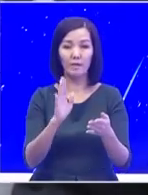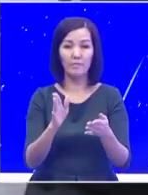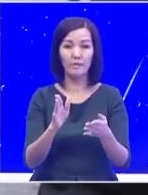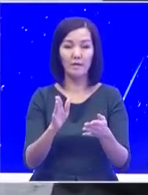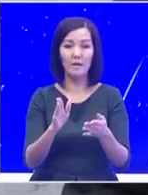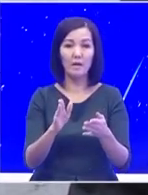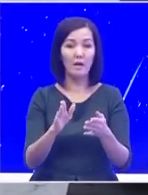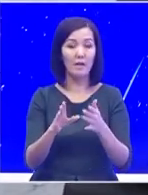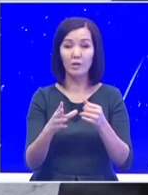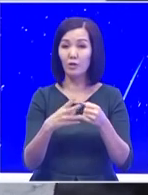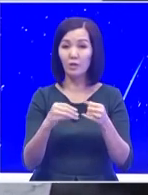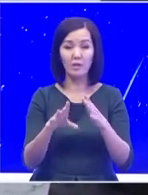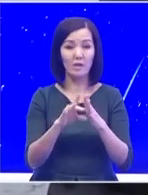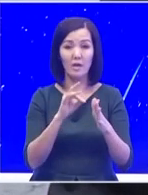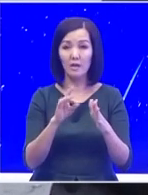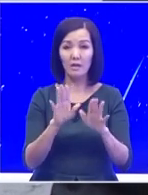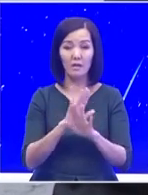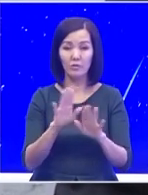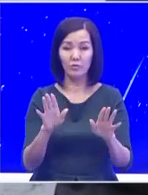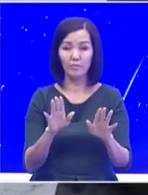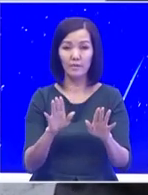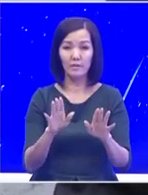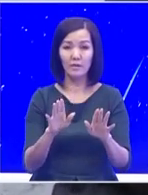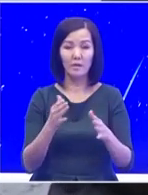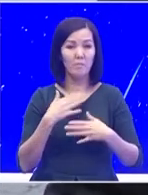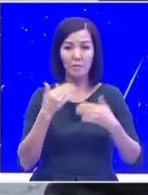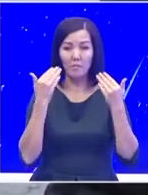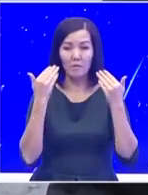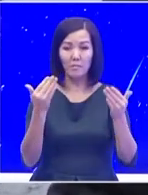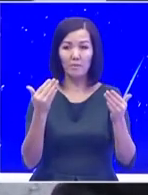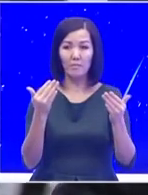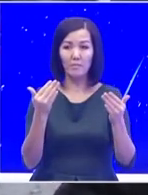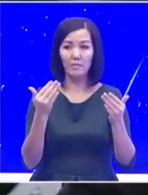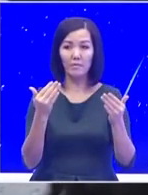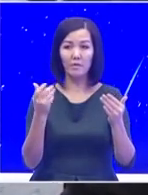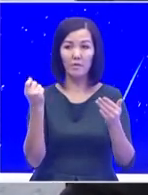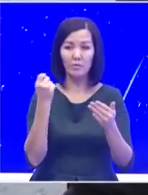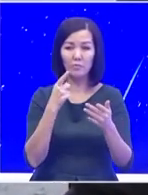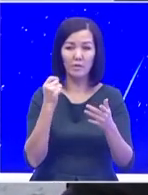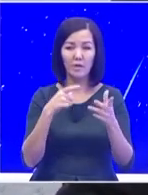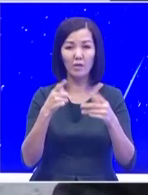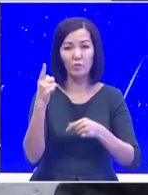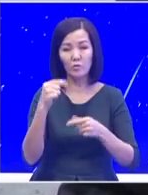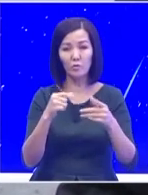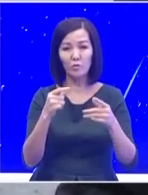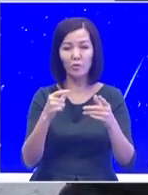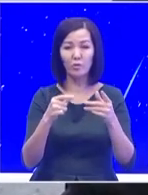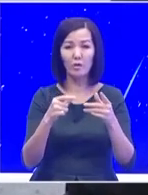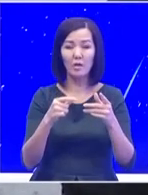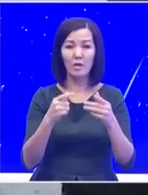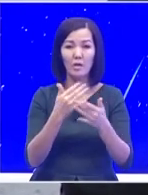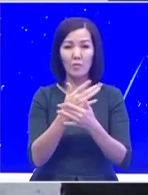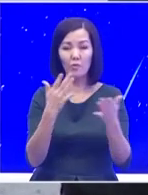әлі белгілеген жоқпыз. Бұл кісілер қазір мен білмеймін. Бұларды жұмыртқа, жаңағы айран, сүтін сататындарды бөлек,